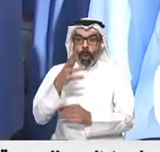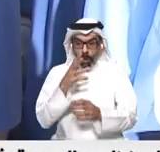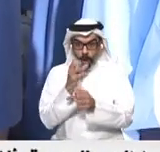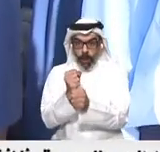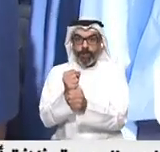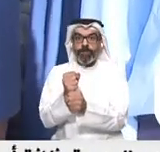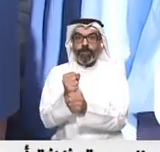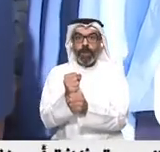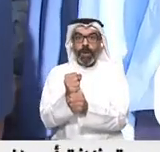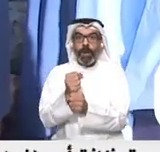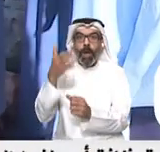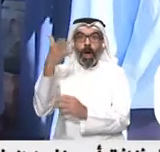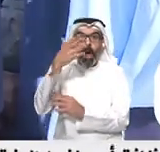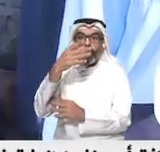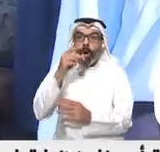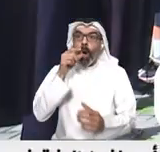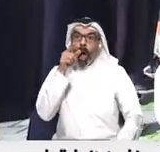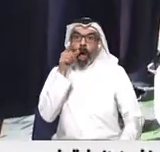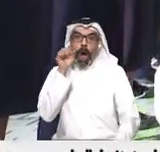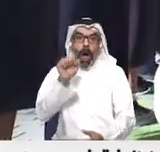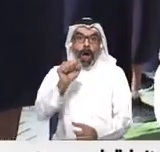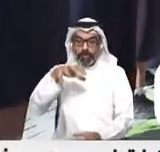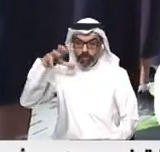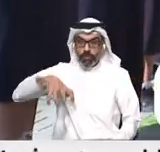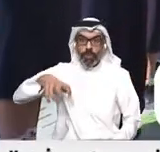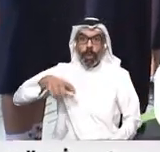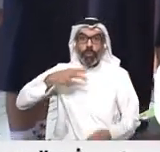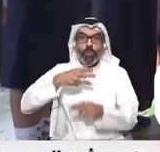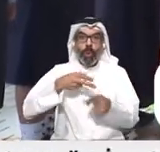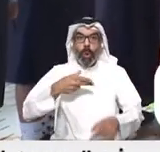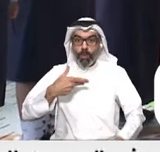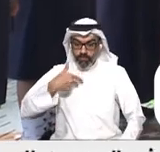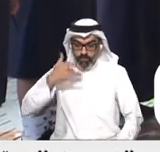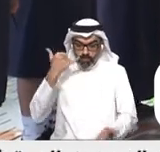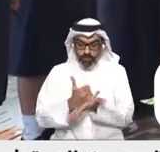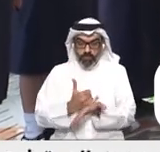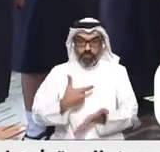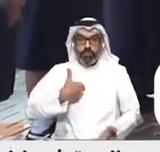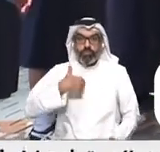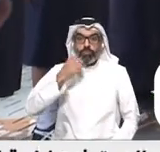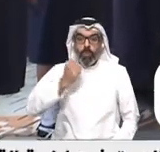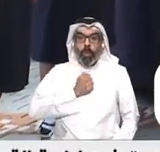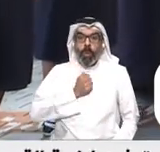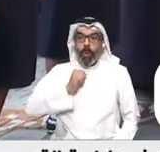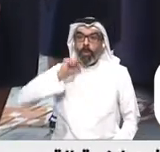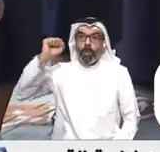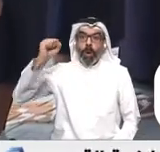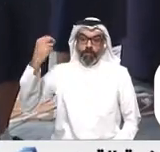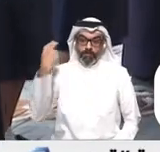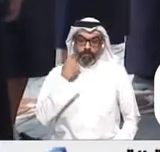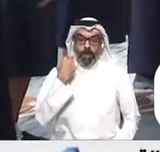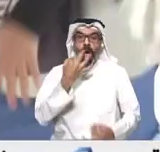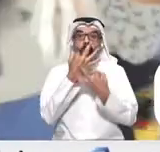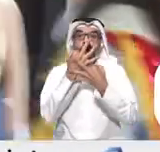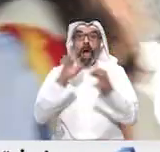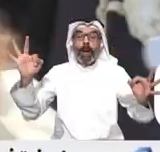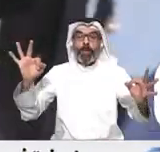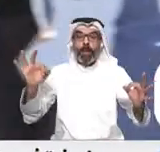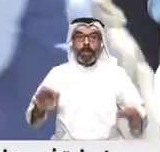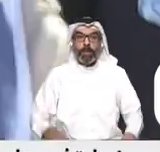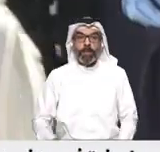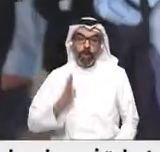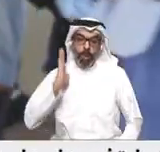كونه هوية ورمزا للدولة مسؤولية وطنية تقع على عاتق الجميع.